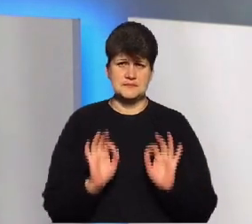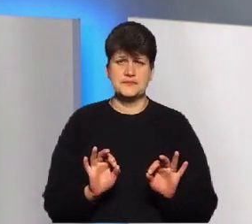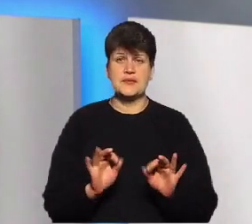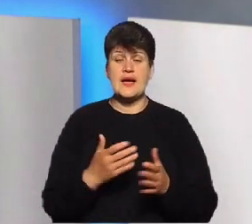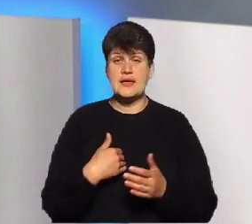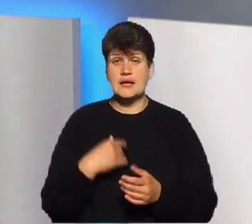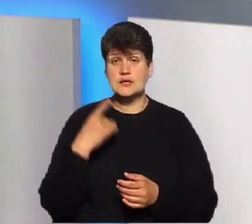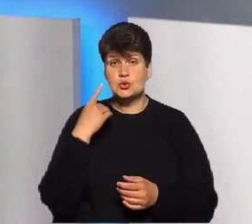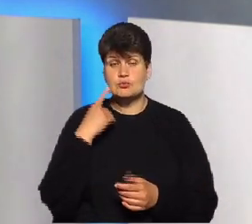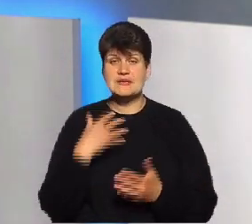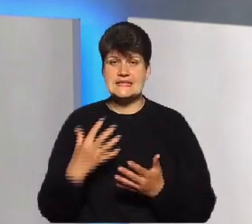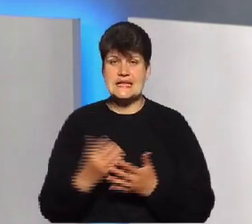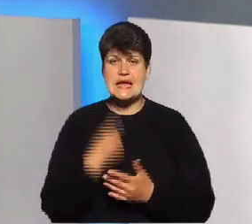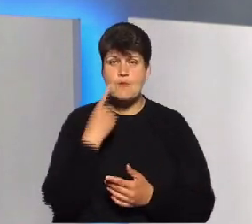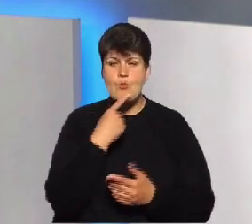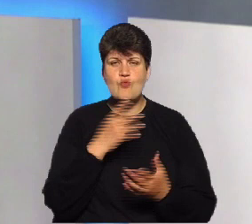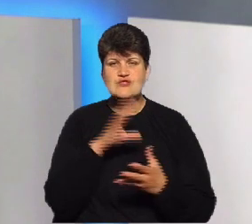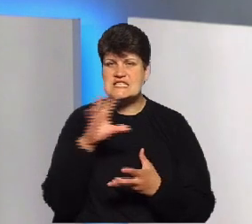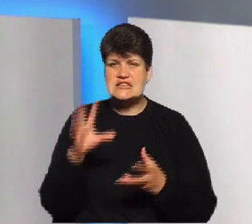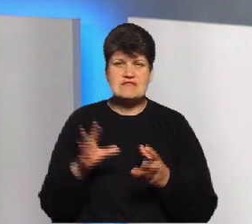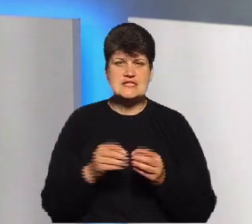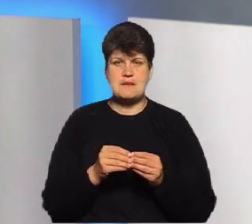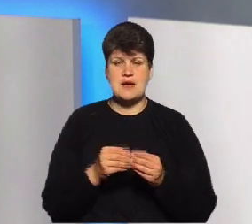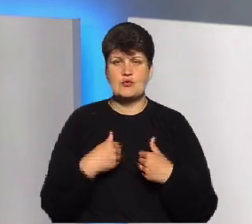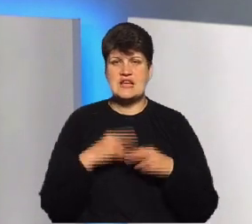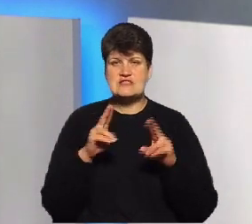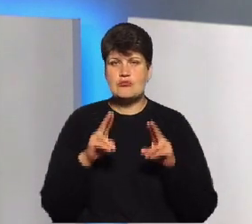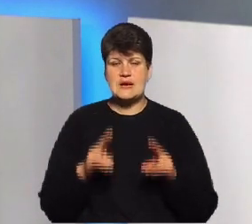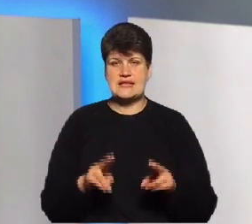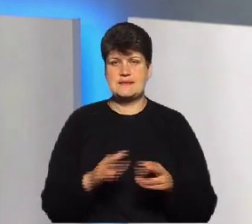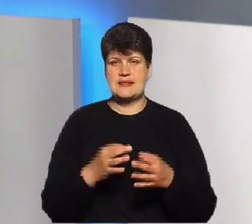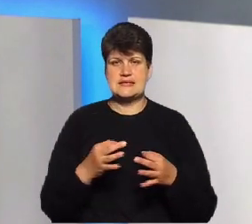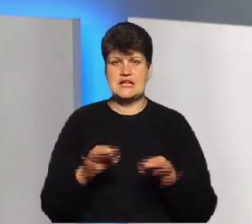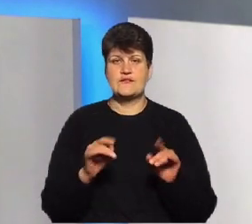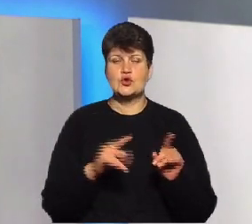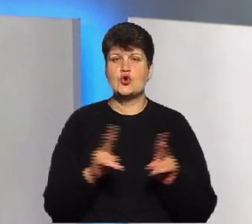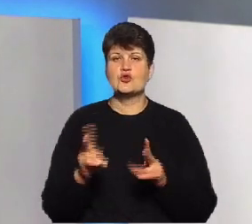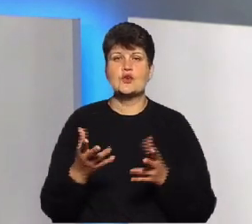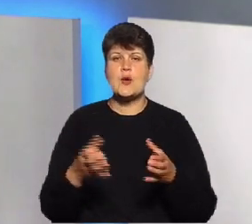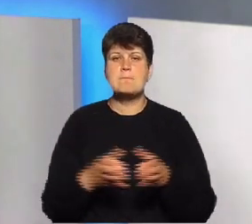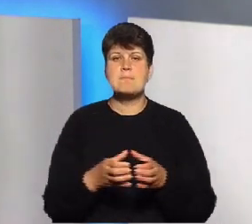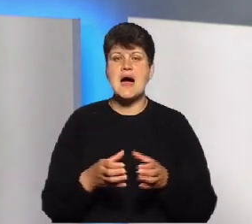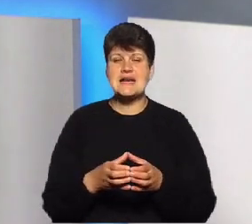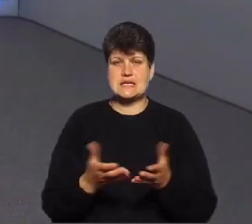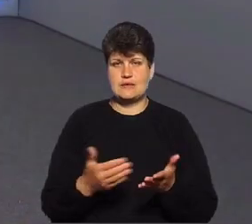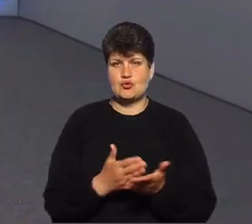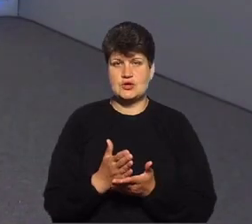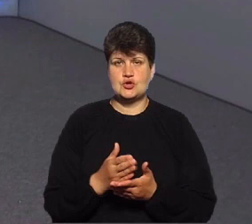знайдемо мову з усіма, і в нас, в принципі, незалежно від того, хто від якої партії йшов,